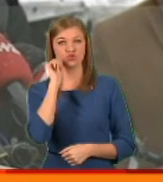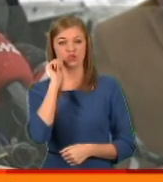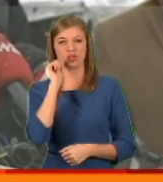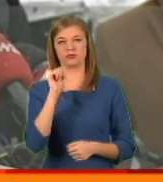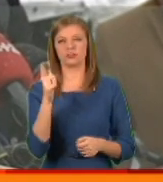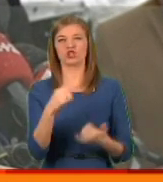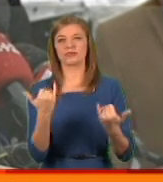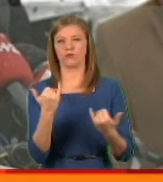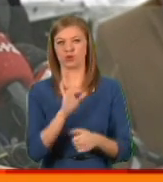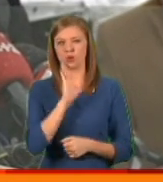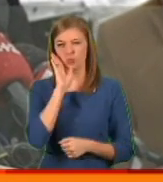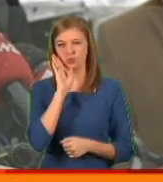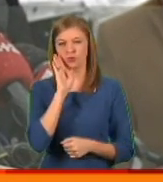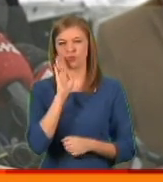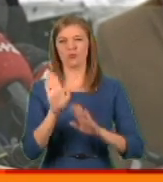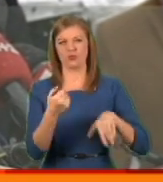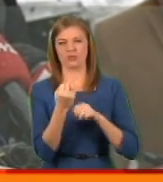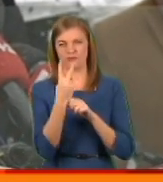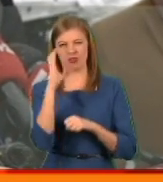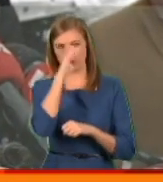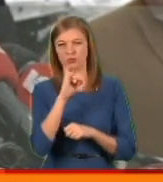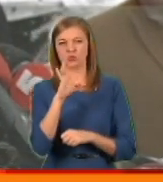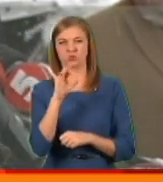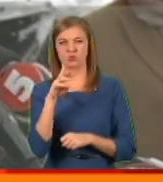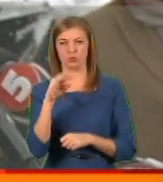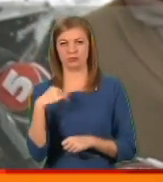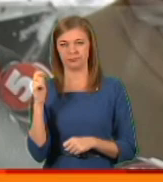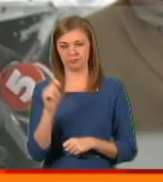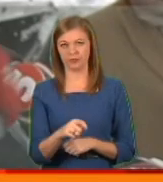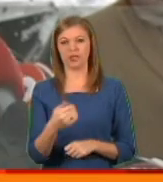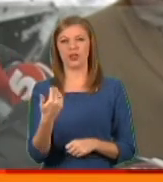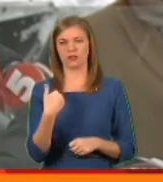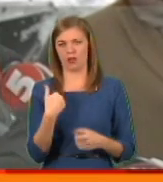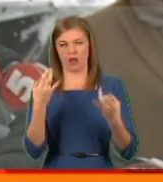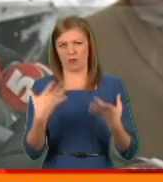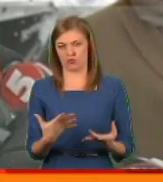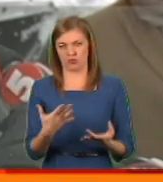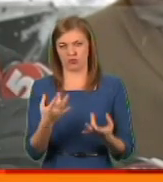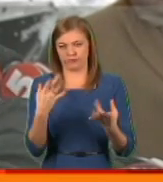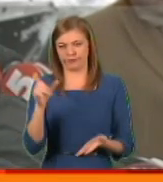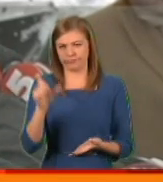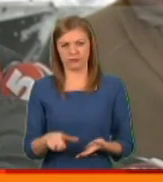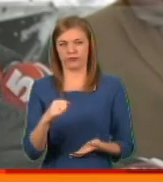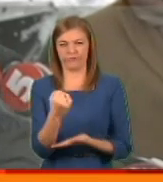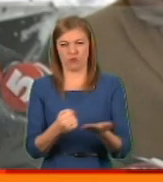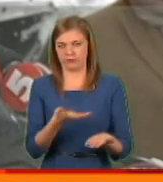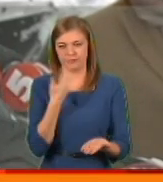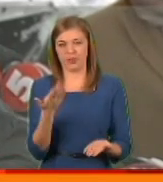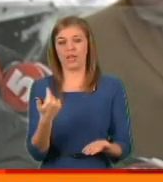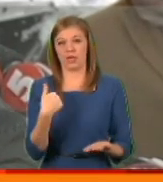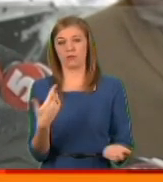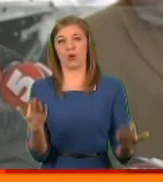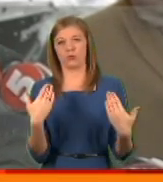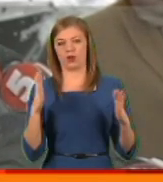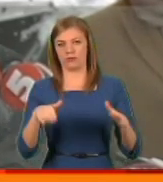сьогодні утром, після 12 із Сум. Я абсолютно мирний громадянський людина, невооружений. І ми